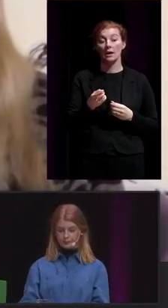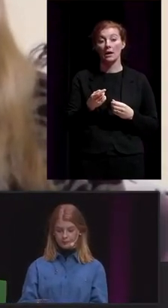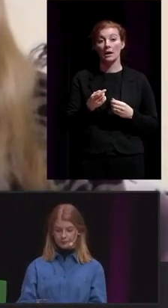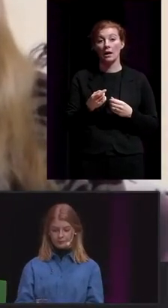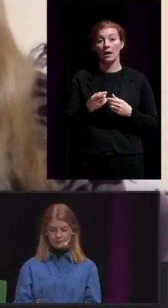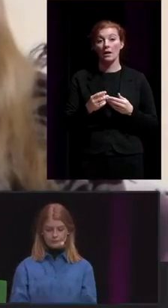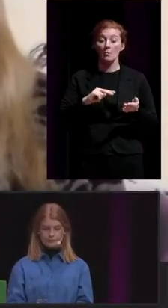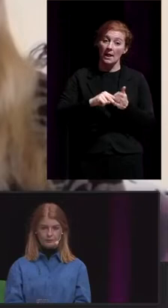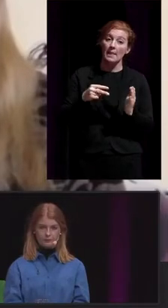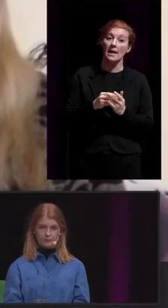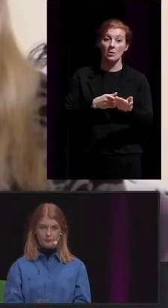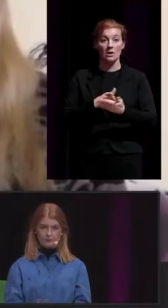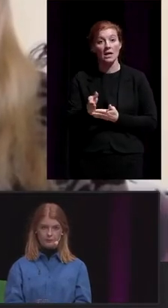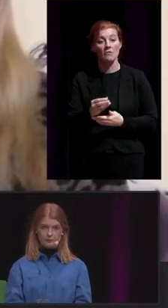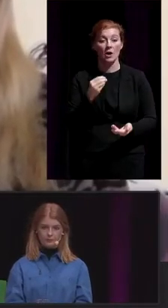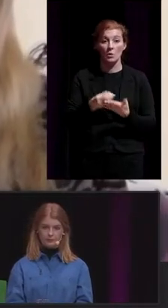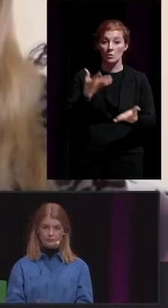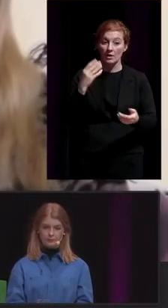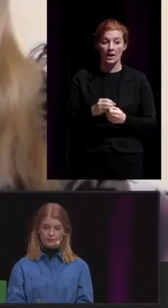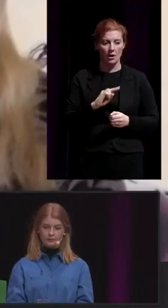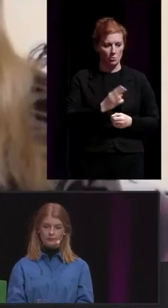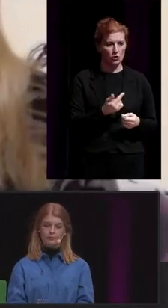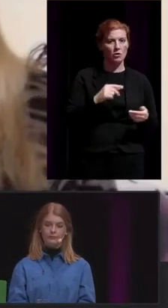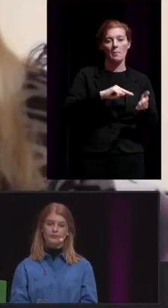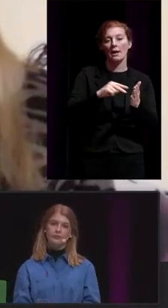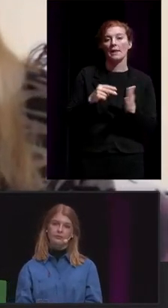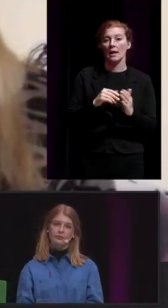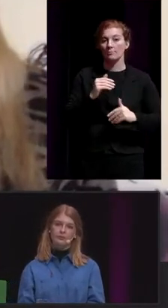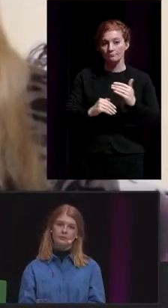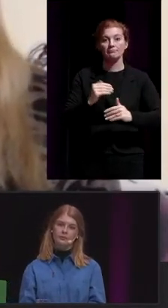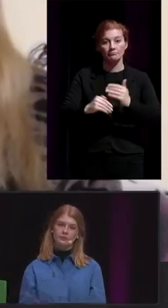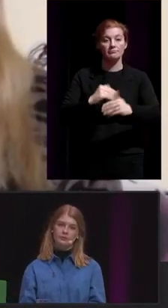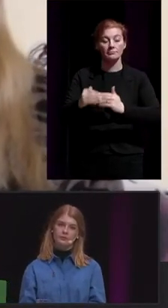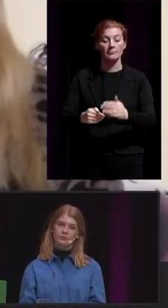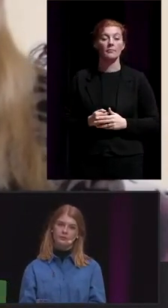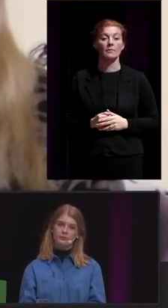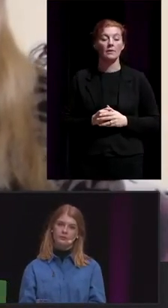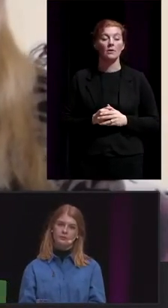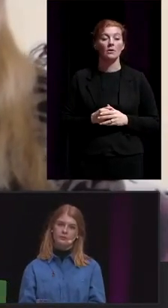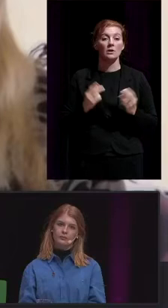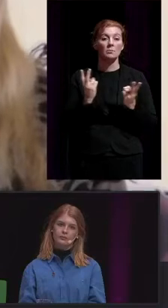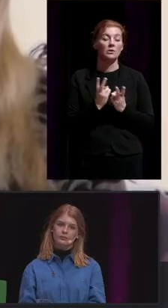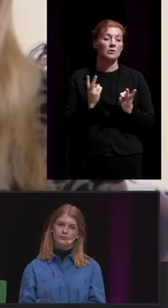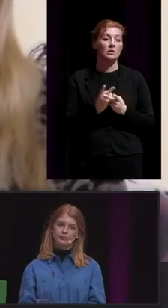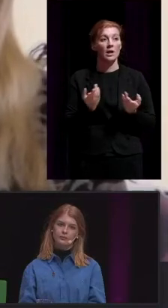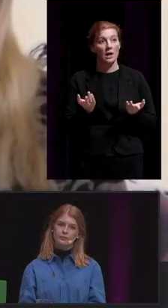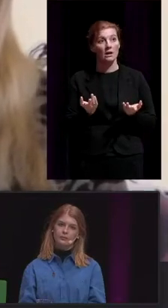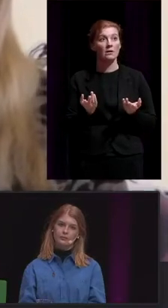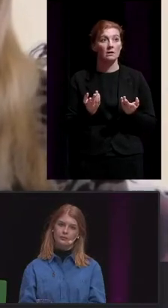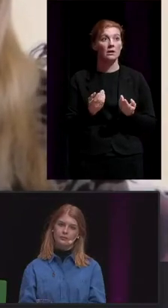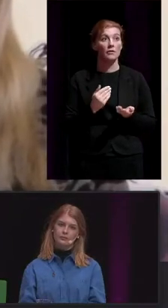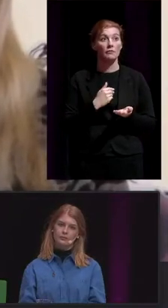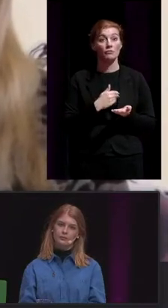planerar, genomför, utvärderar och omplanerar. Och det är så att det är ju fortfarande ett